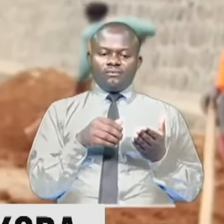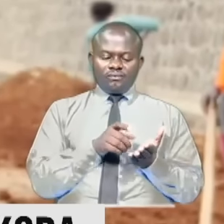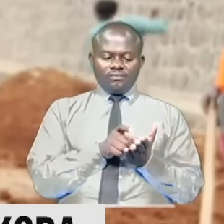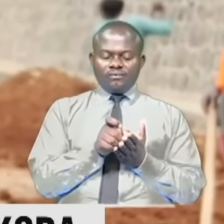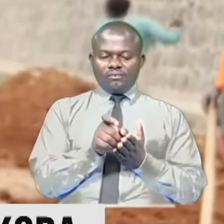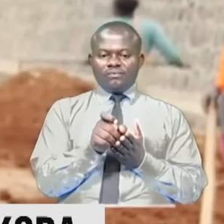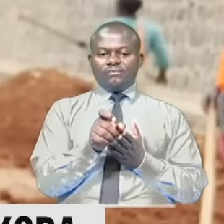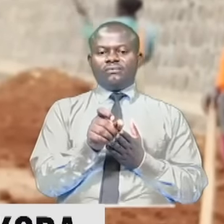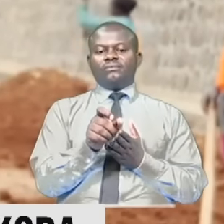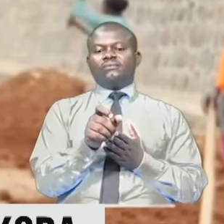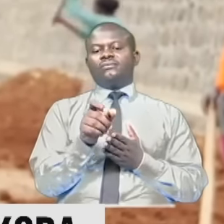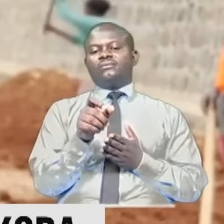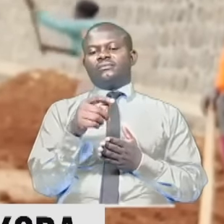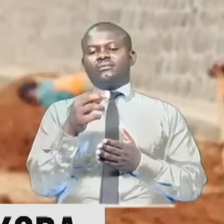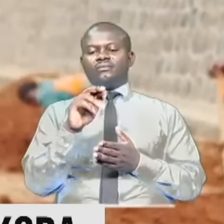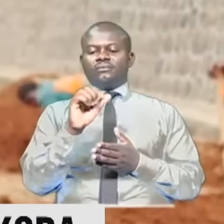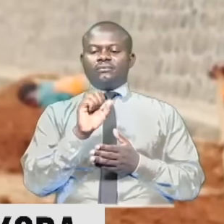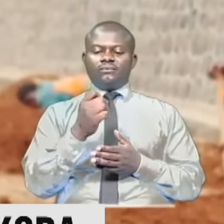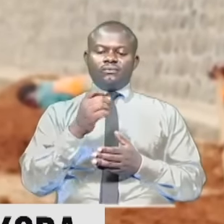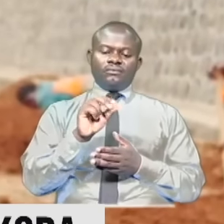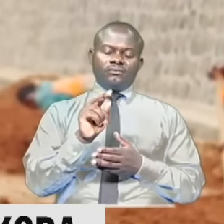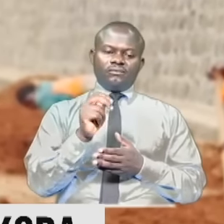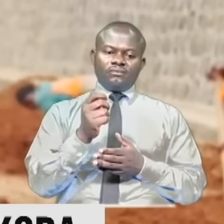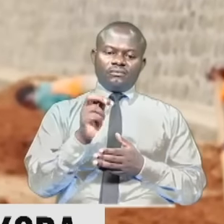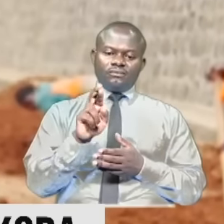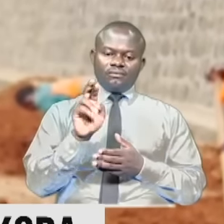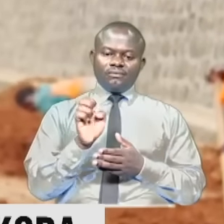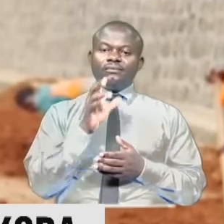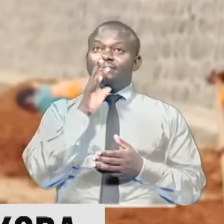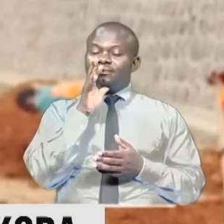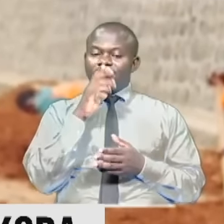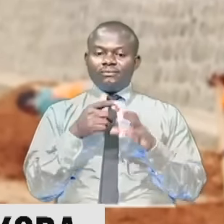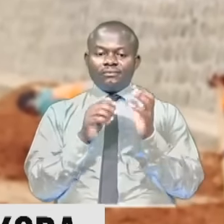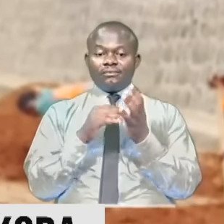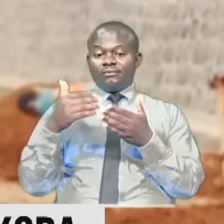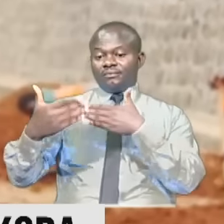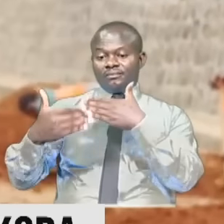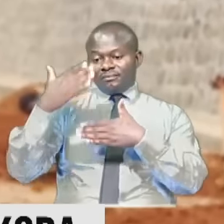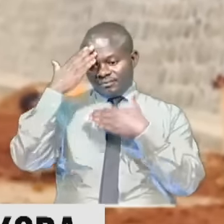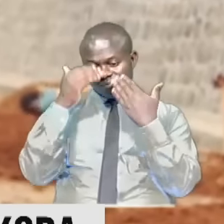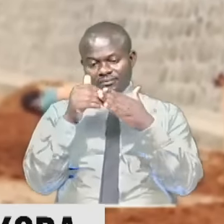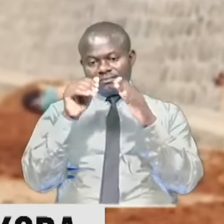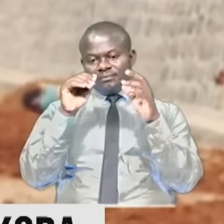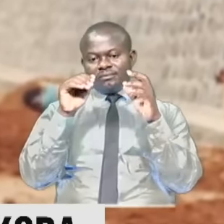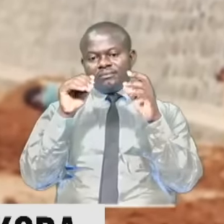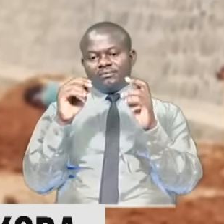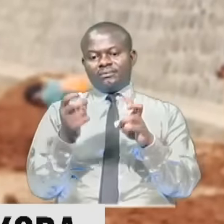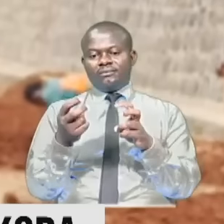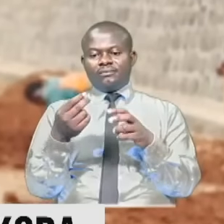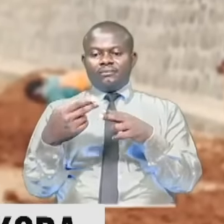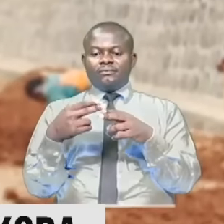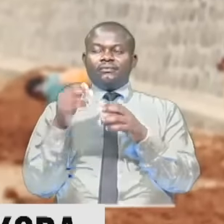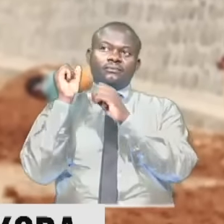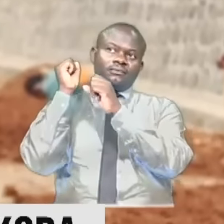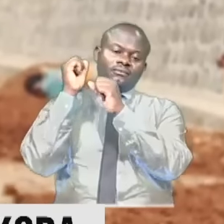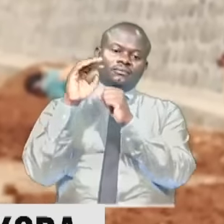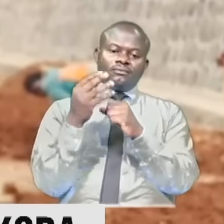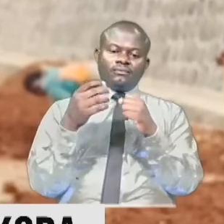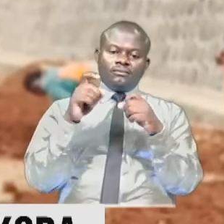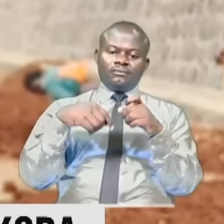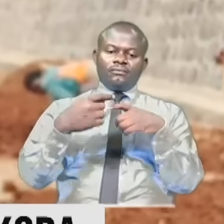za plasticante nazo zikaza zitinze. Kije kitwegereye ni bugufi kuko niyo haba n'abahetsi bane bagomba kumuzana